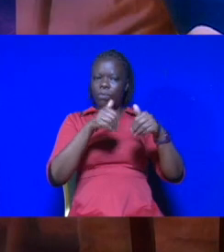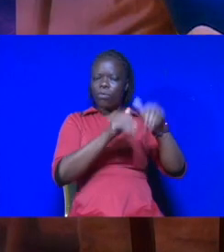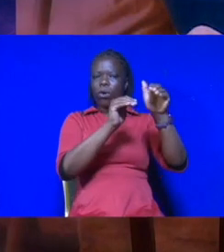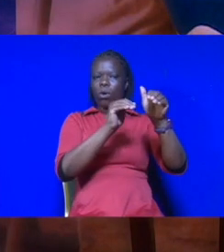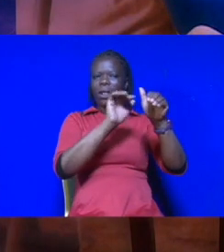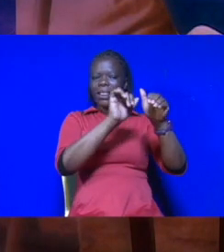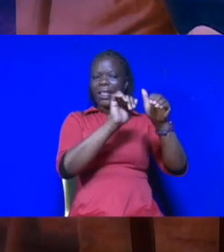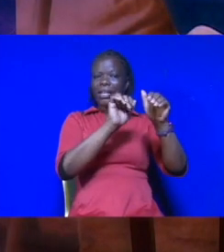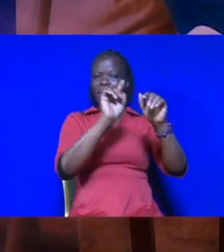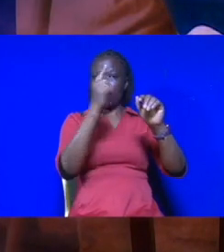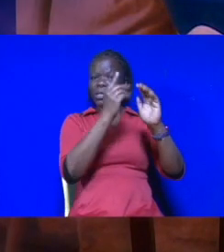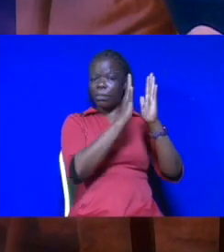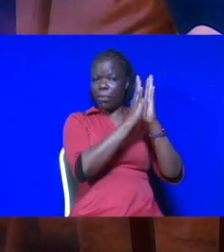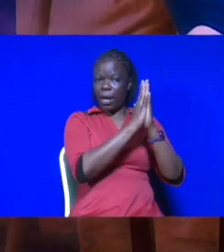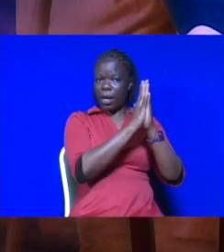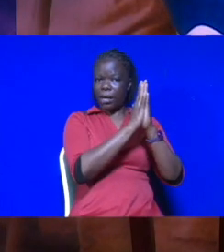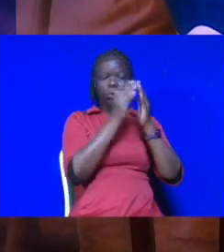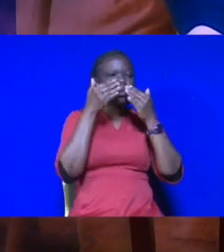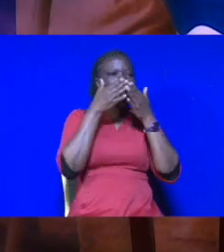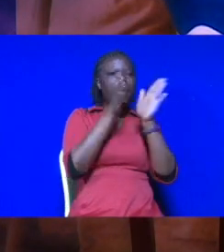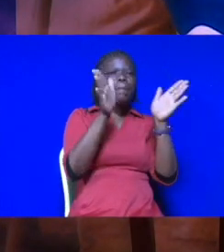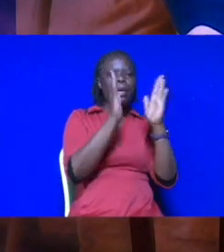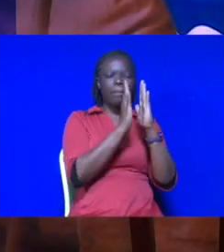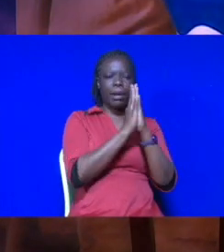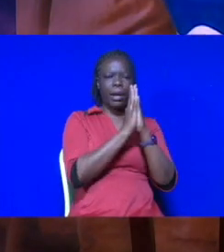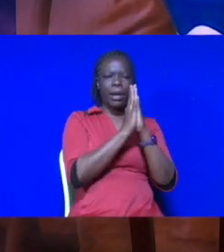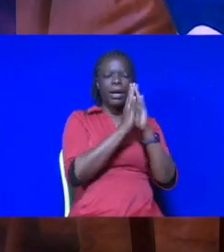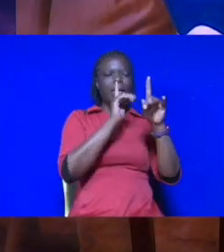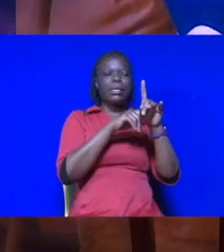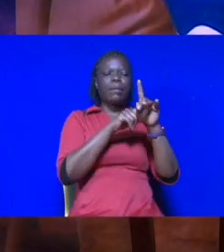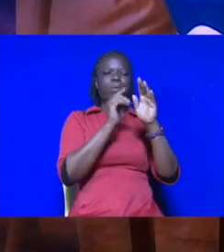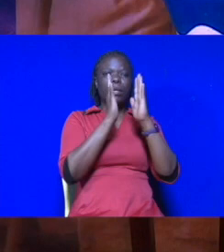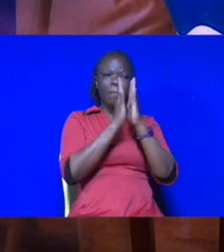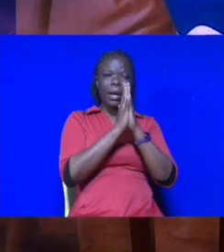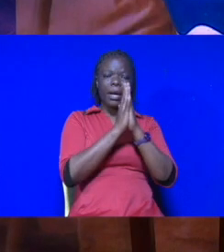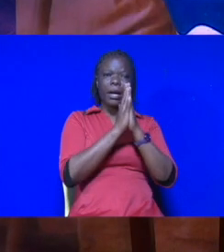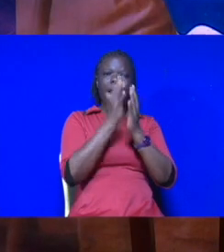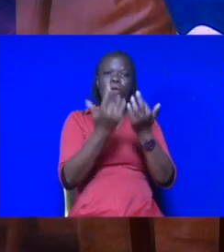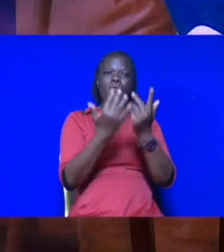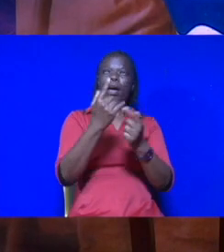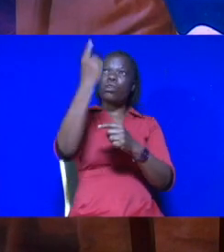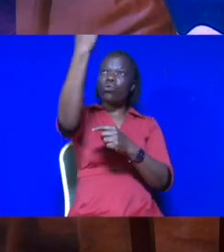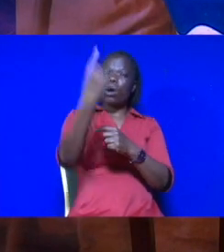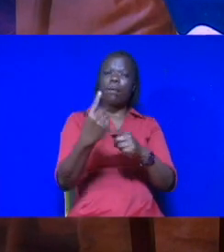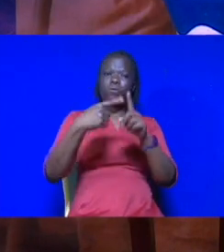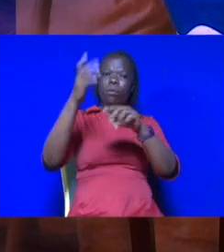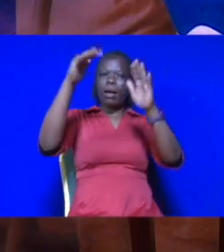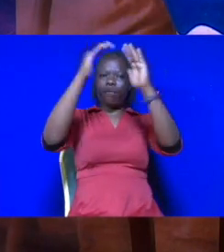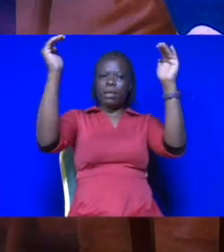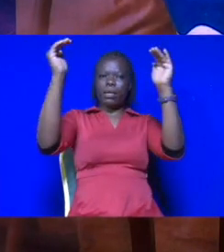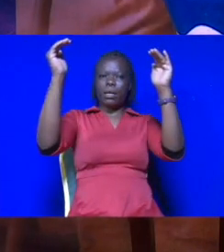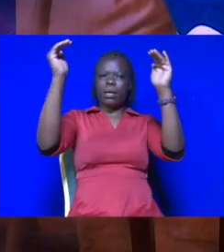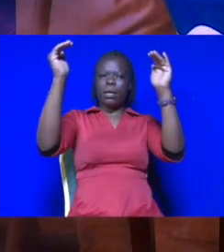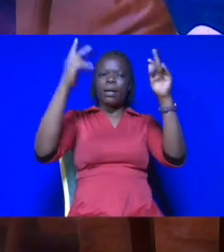Hilo ombi la kwanza lilikuwa public prayer, akiomba moto ushuke kutoka mbinguni. Watu